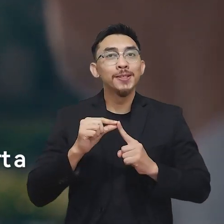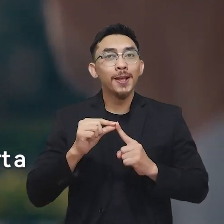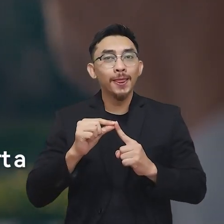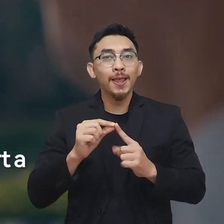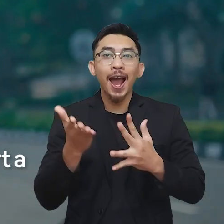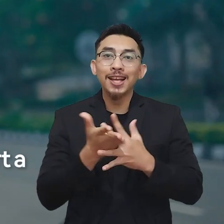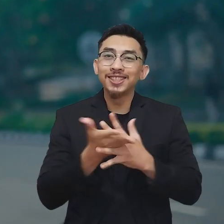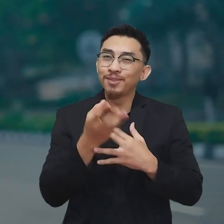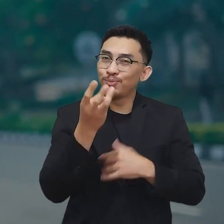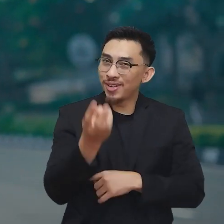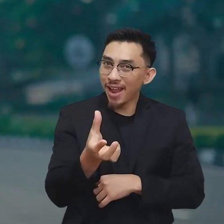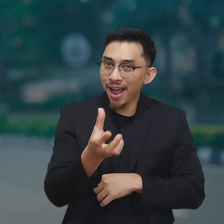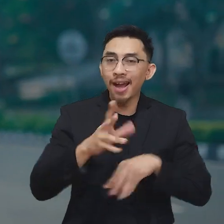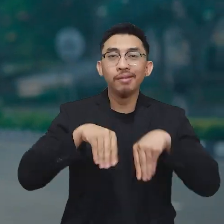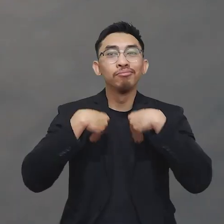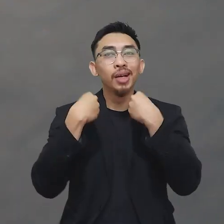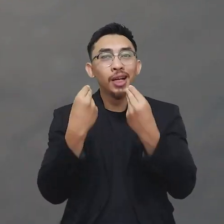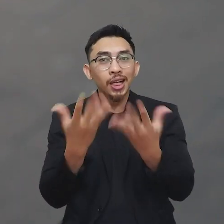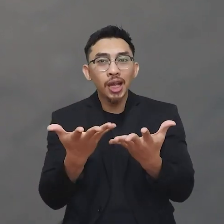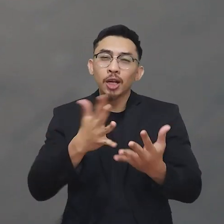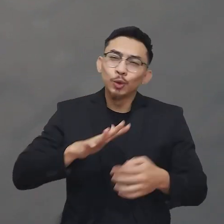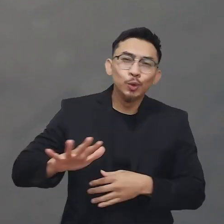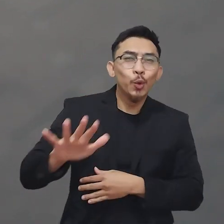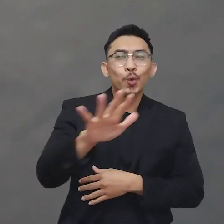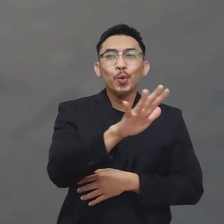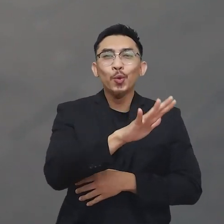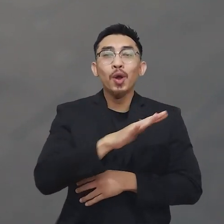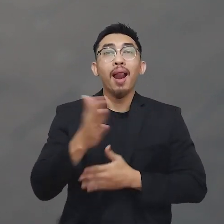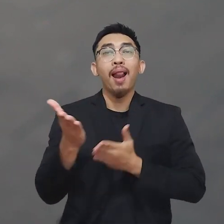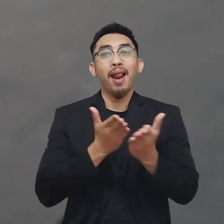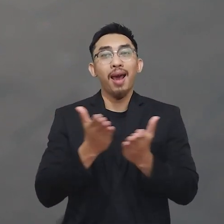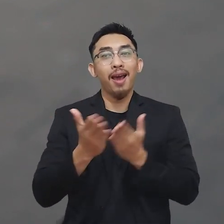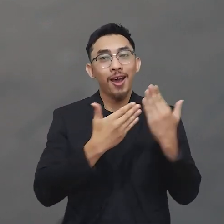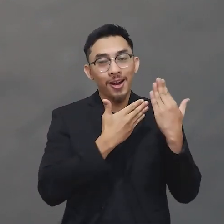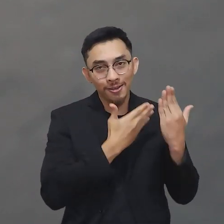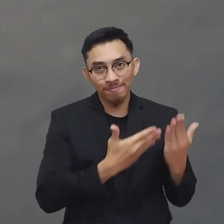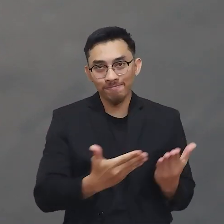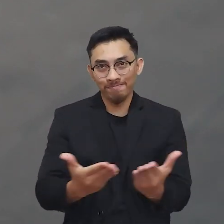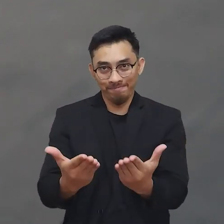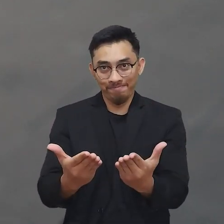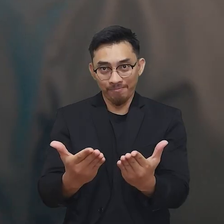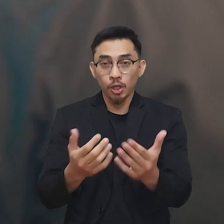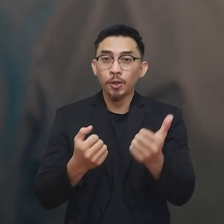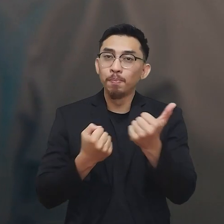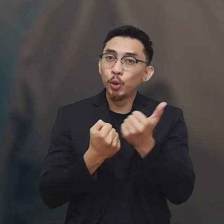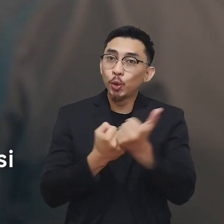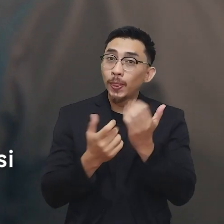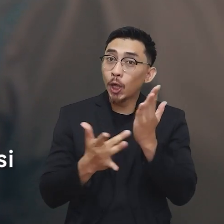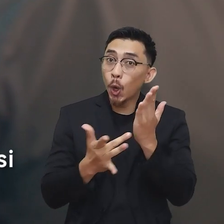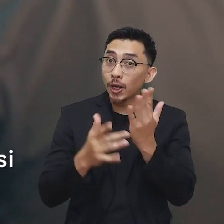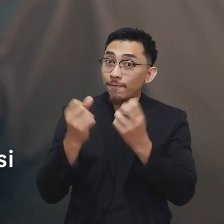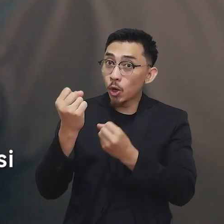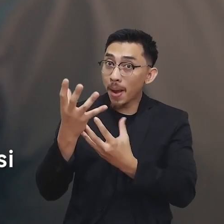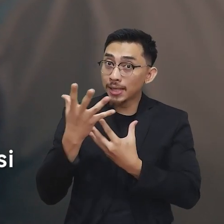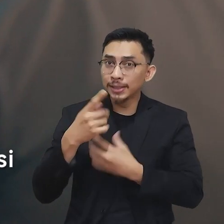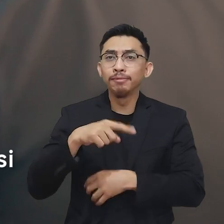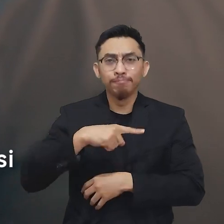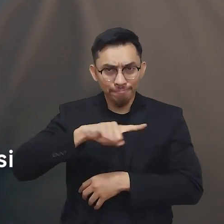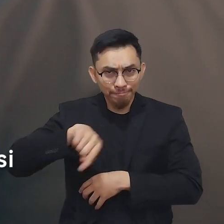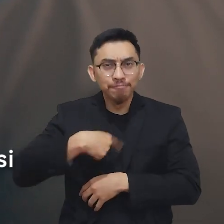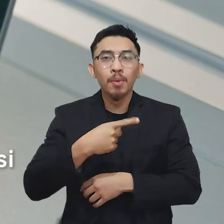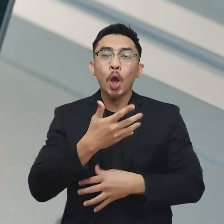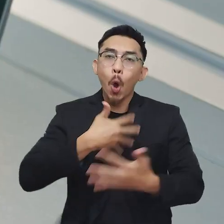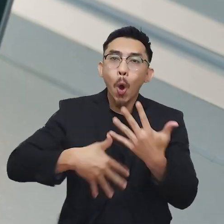mengutamakan kebutuhan peserta akan kemudahan, menghadirkan seluruh layanan hadir dalam genggaman. Dengan dukungan